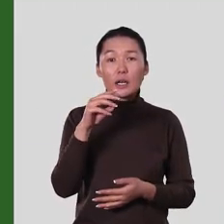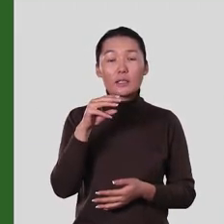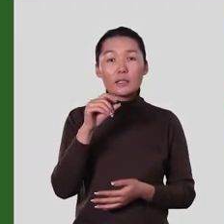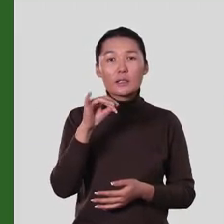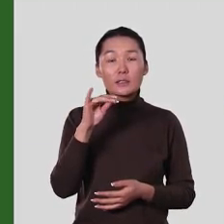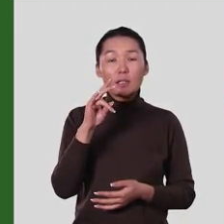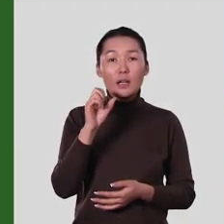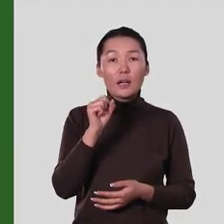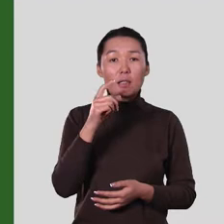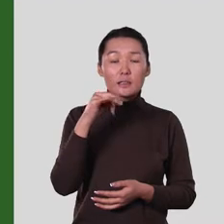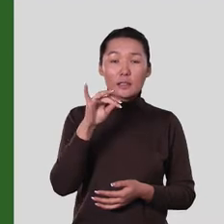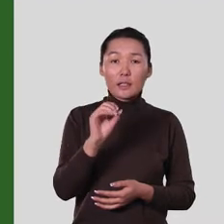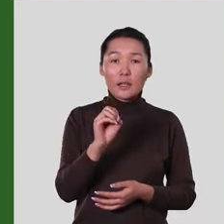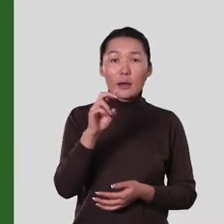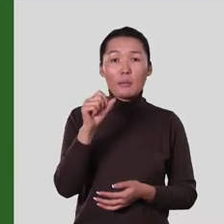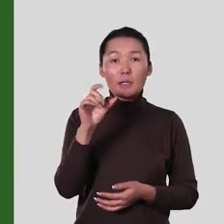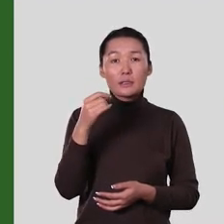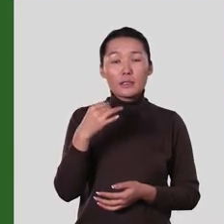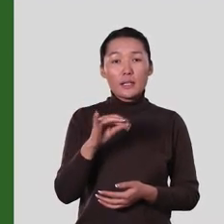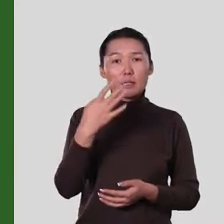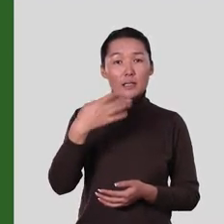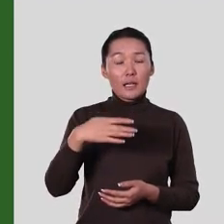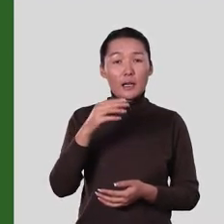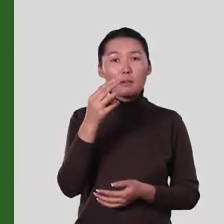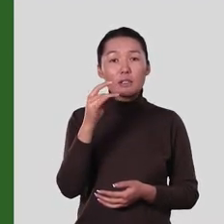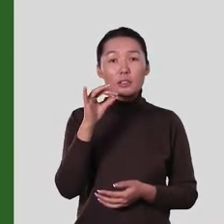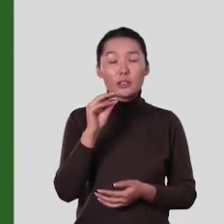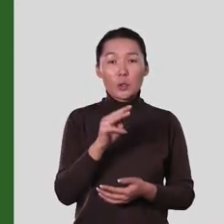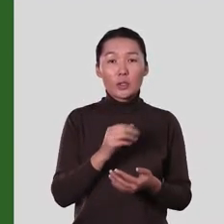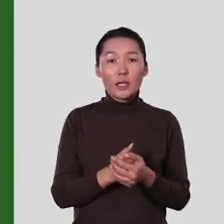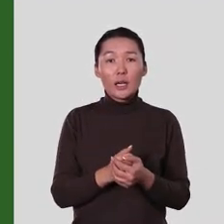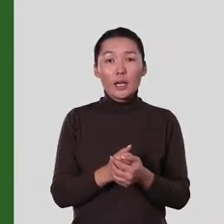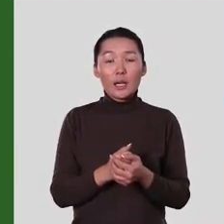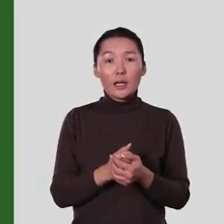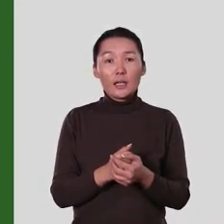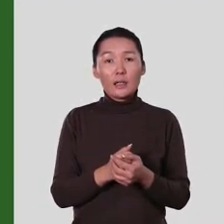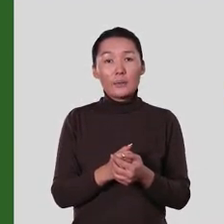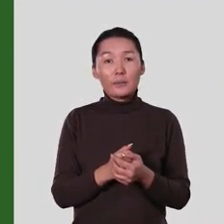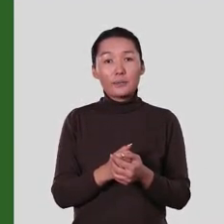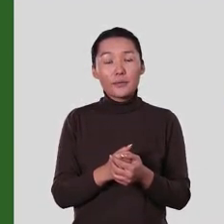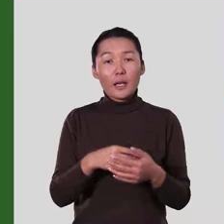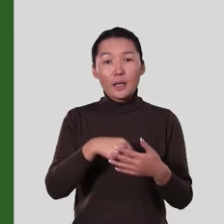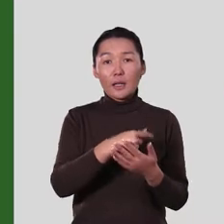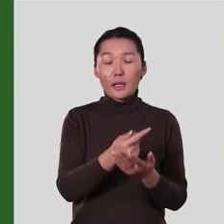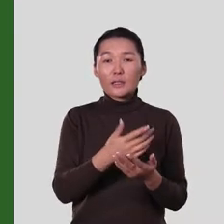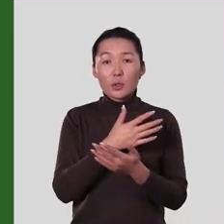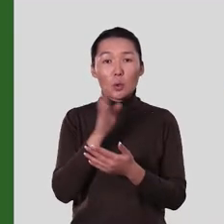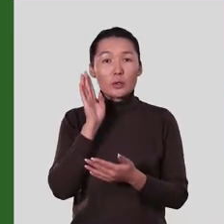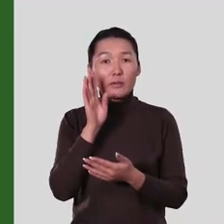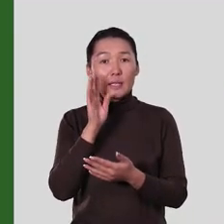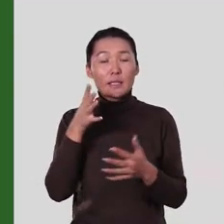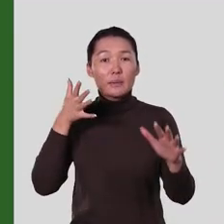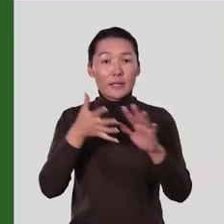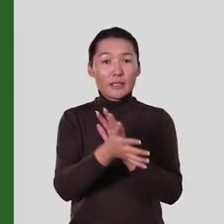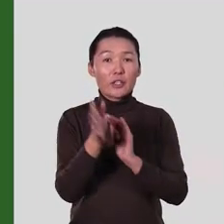бассейны сороковых широт, зоны расхода воды на испарение и просачивание воды